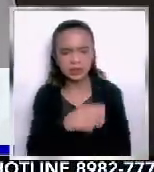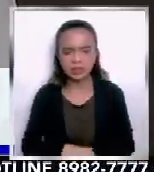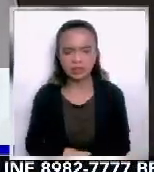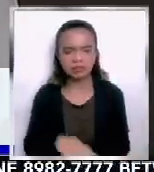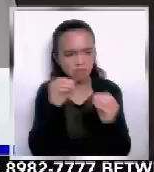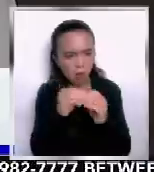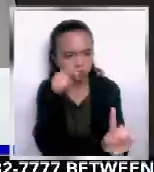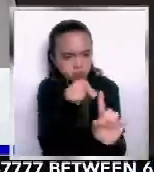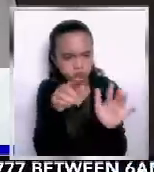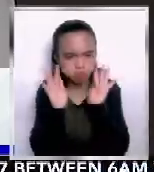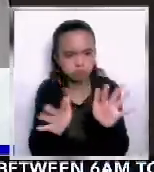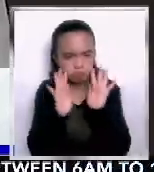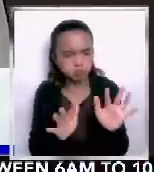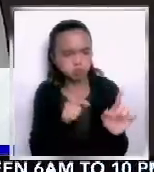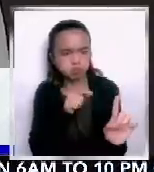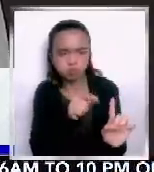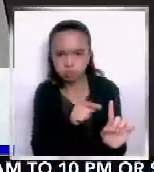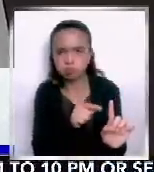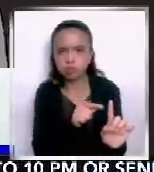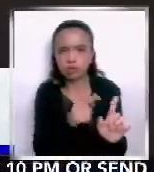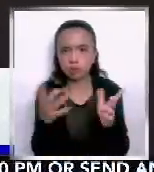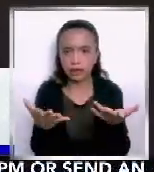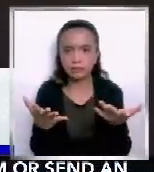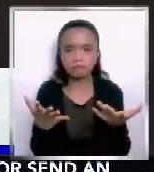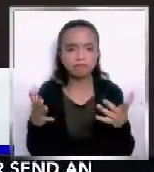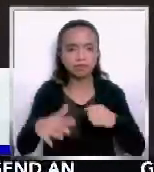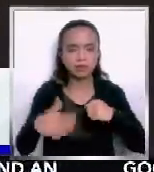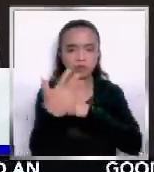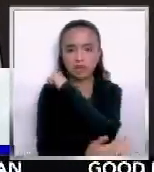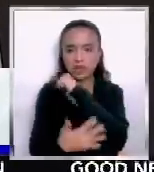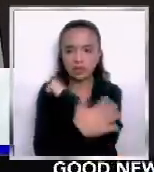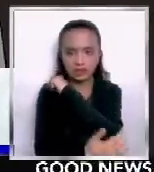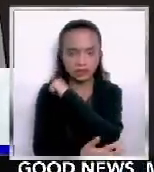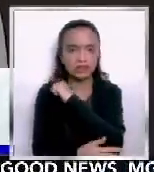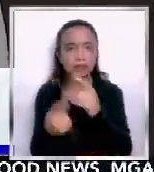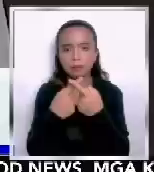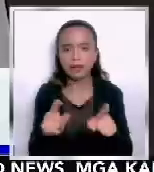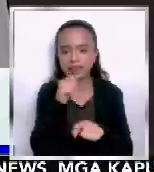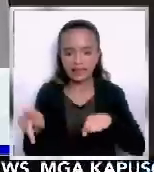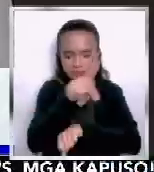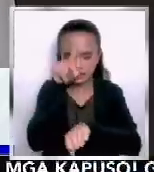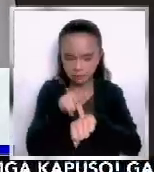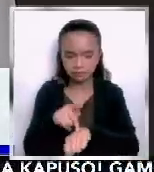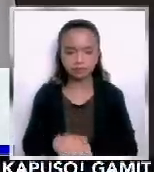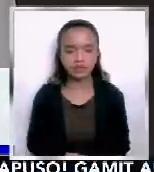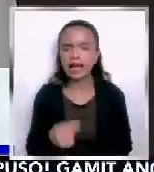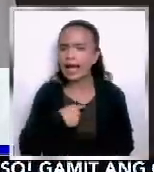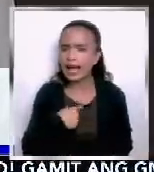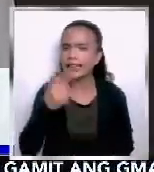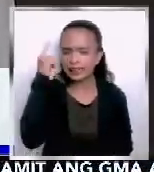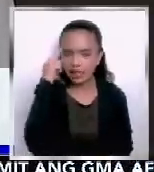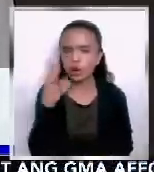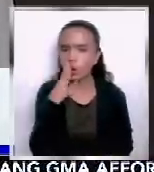ang kapwa niya Pilipino sa isang bansa na hindi naman Pilipinas. I think the best authority